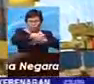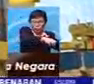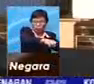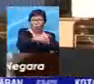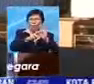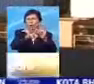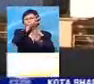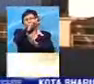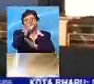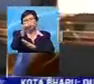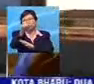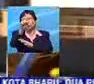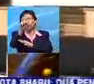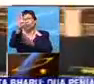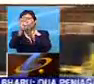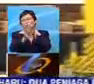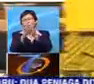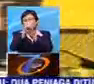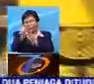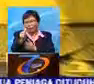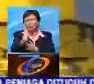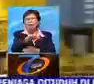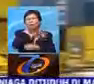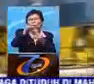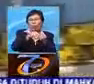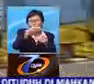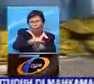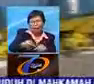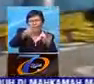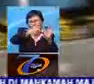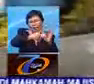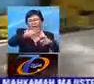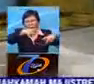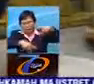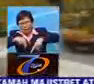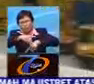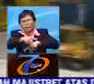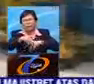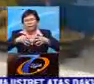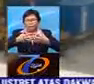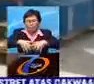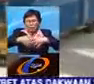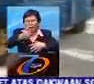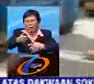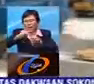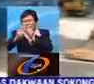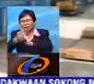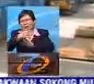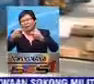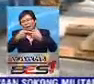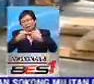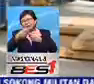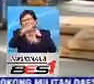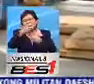mewakili r9.1 bilion merangkumi produk Petroleum kimia mesin dan alat ganti serta elektrik dan